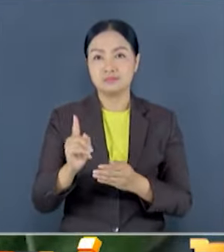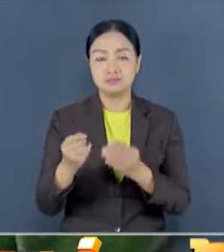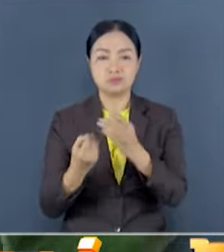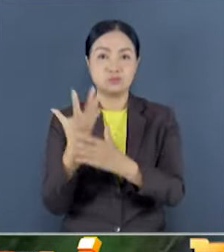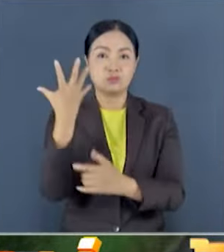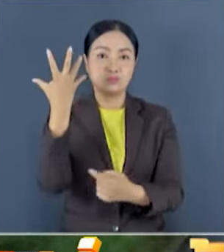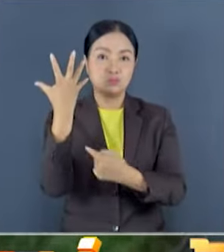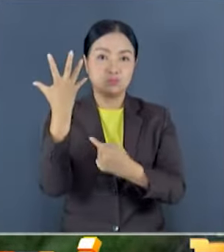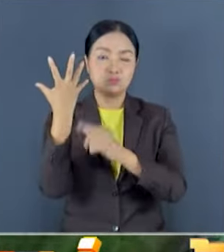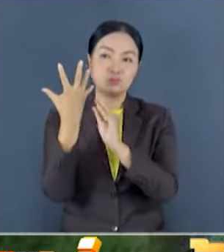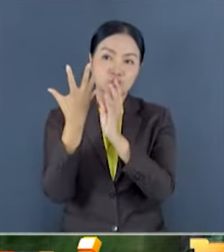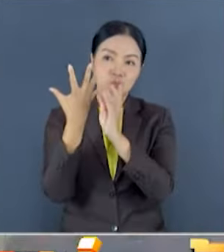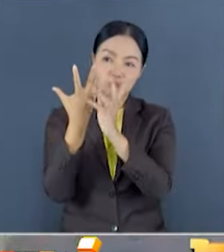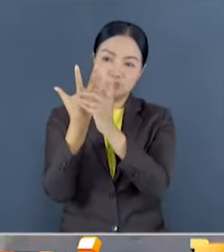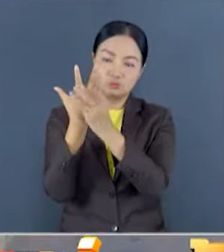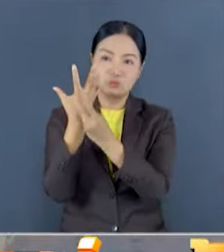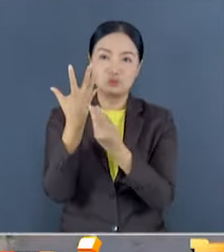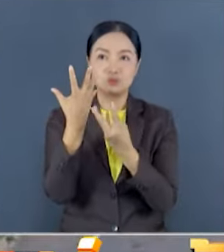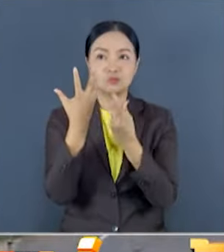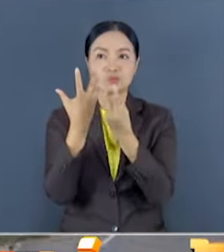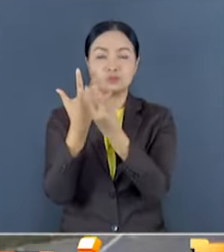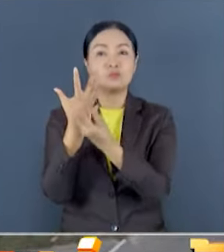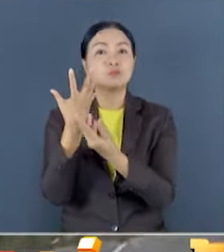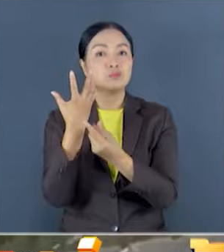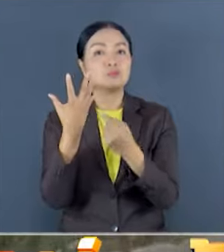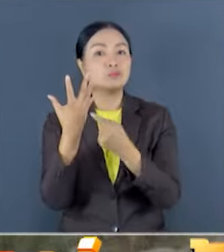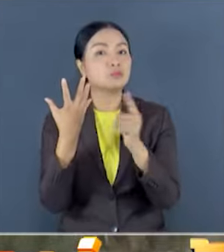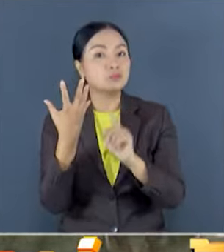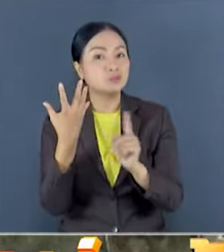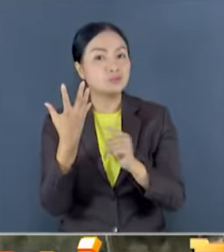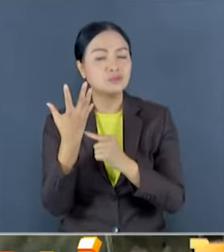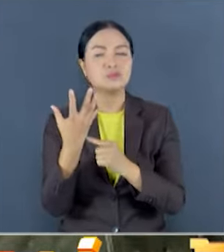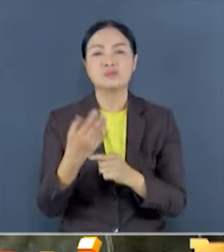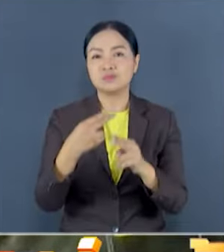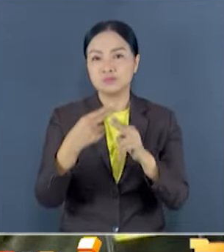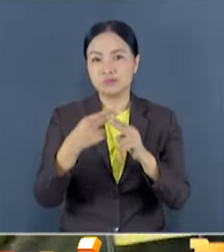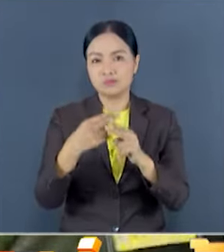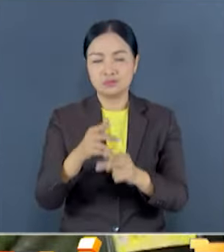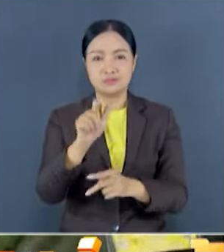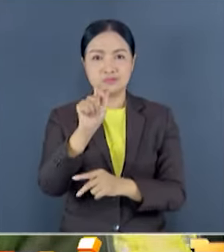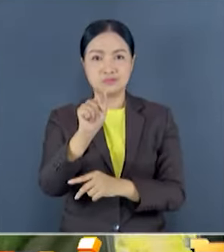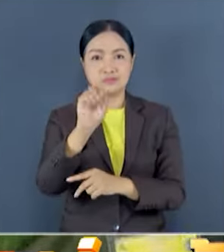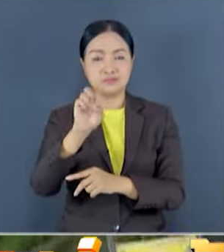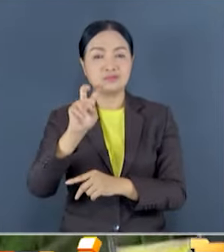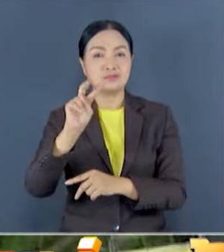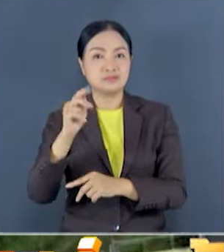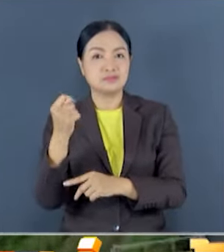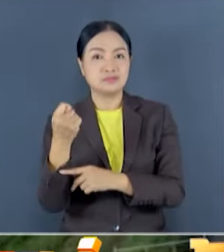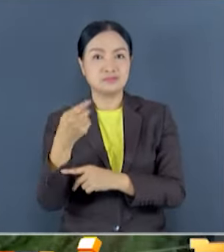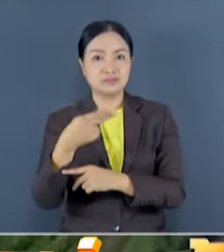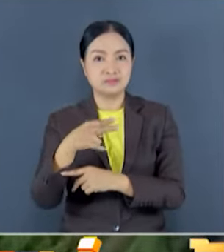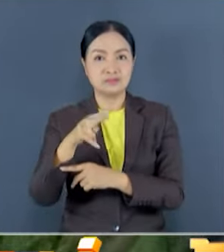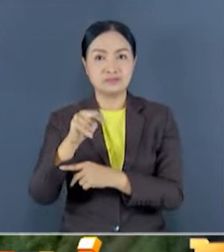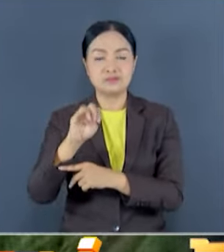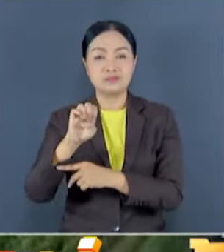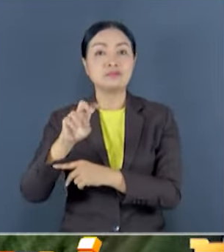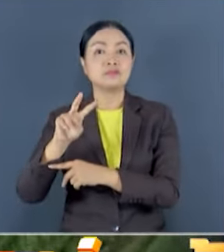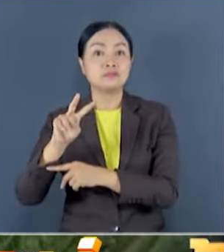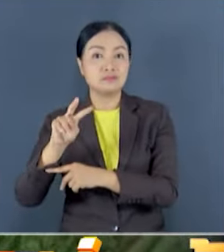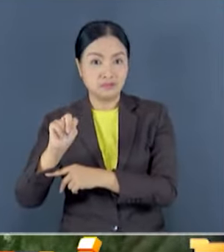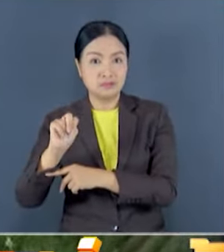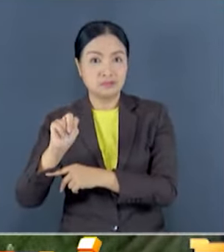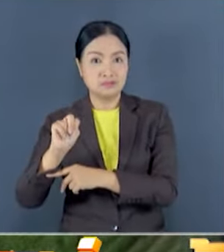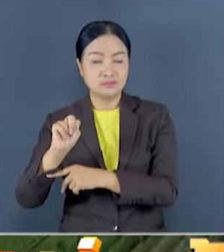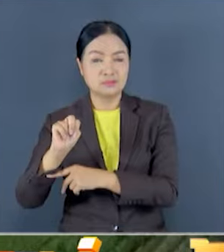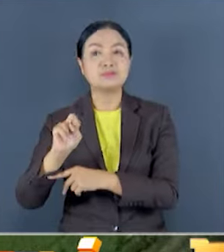นนี้ฮะเขาปลูกอยู่ที่ริมถนนแล้วก็เกาะกลางถนนนะตอนนี้อุ้ยกำลังแข่งกันบานสะพรั่งเลยแล้วดอกอินทนิลเนี่ยสีมันจะ